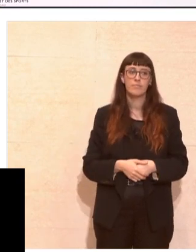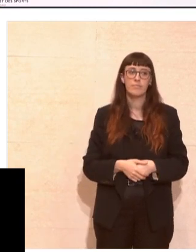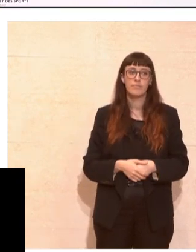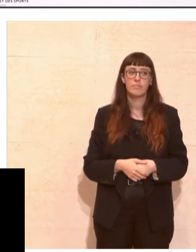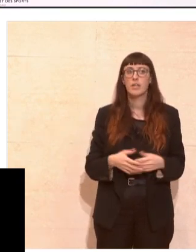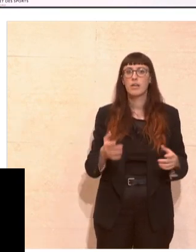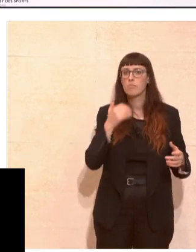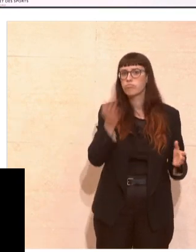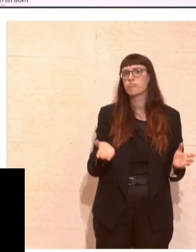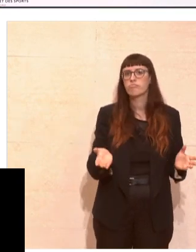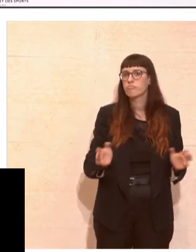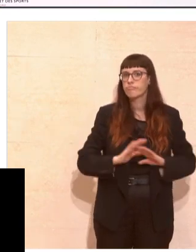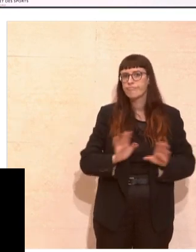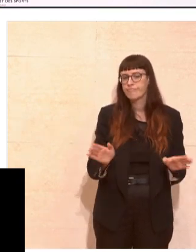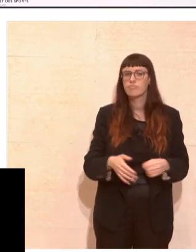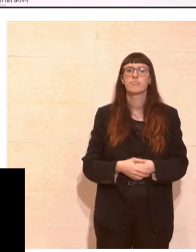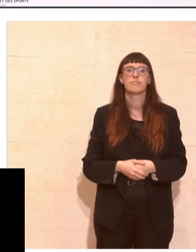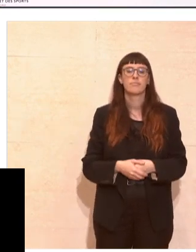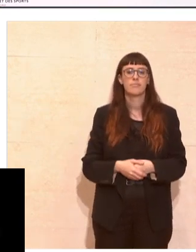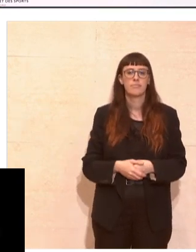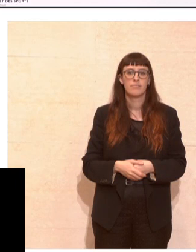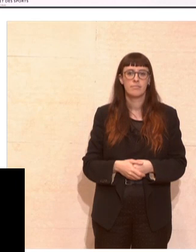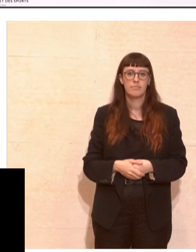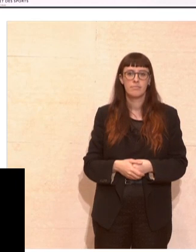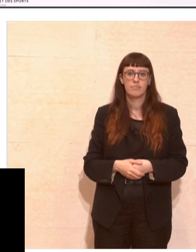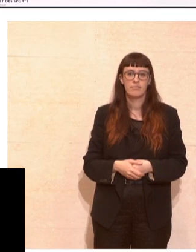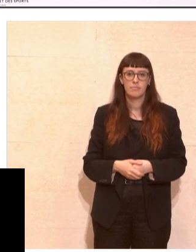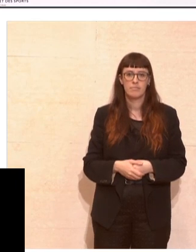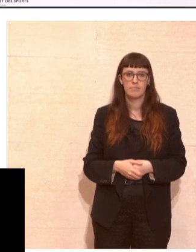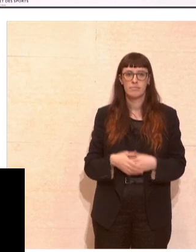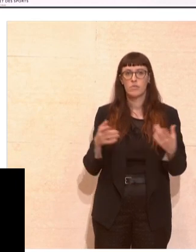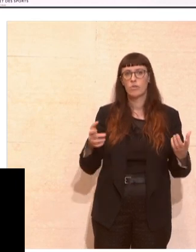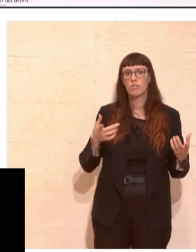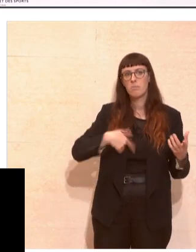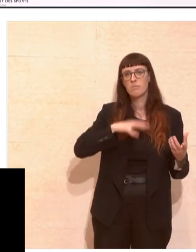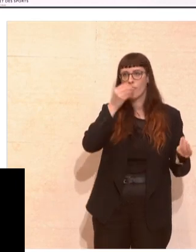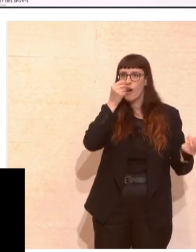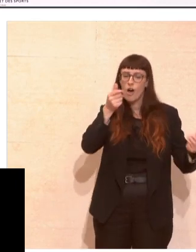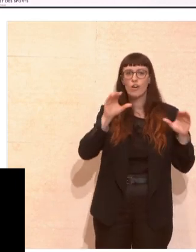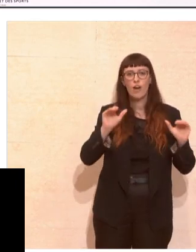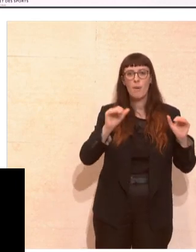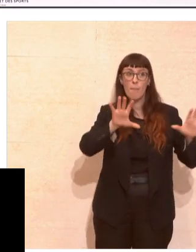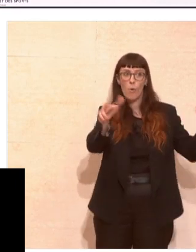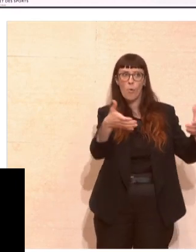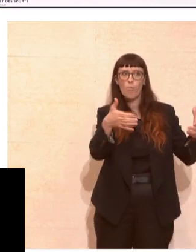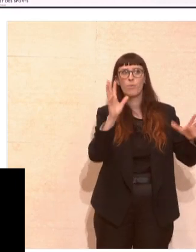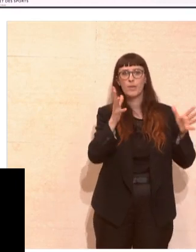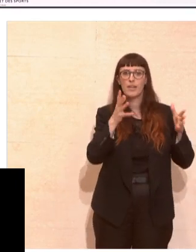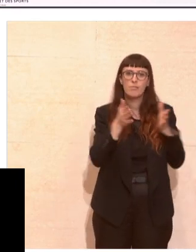complètement impensable. Donc on a misé sur l'effet groupe, on essayait de les motiver en se disant